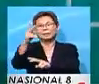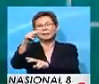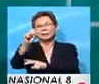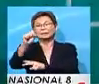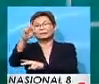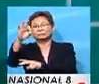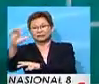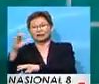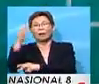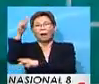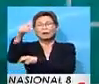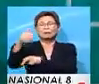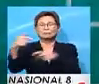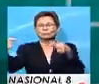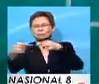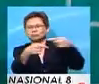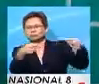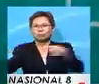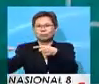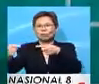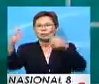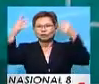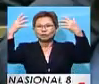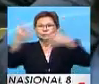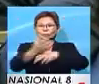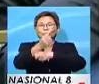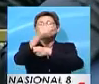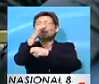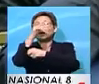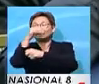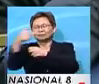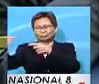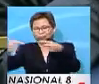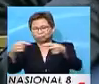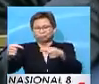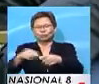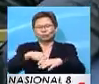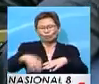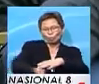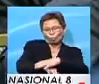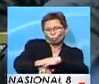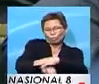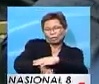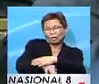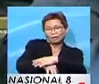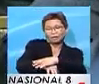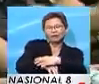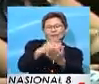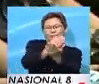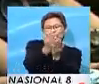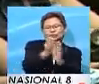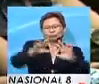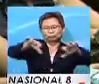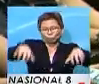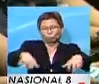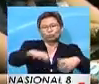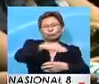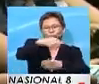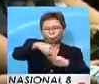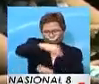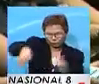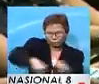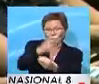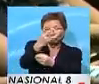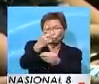FC yang bakal menentang juara liga perdana Melaka United proses undian yang dijalankan terbahagi kepada dua pusingan pusingan